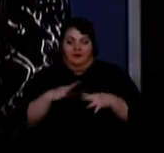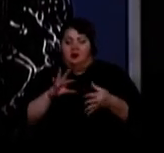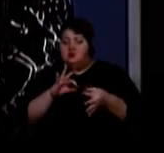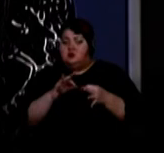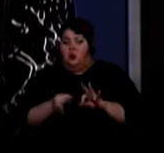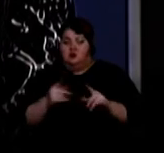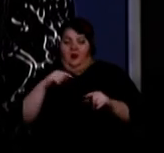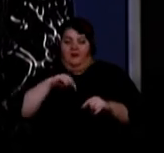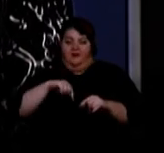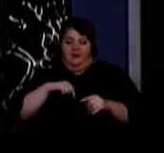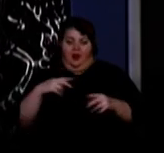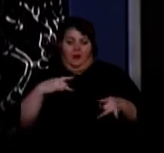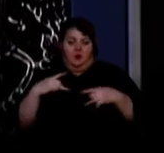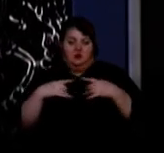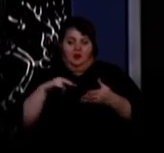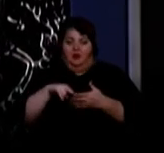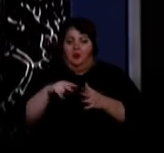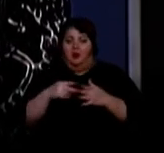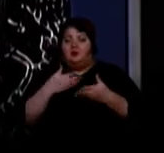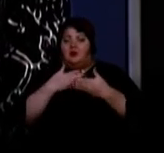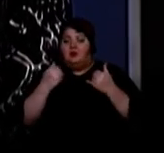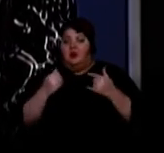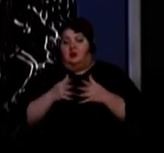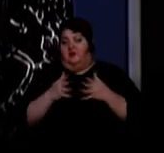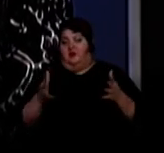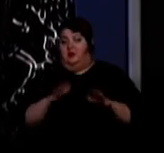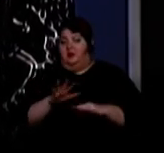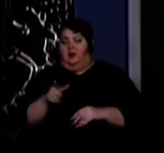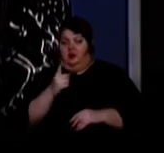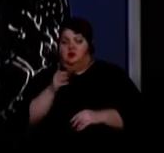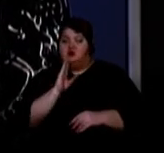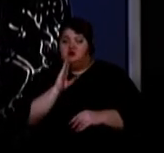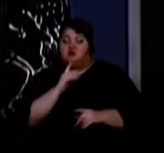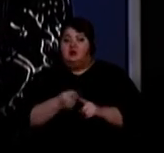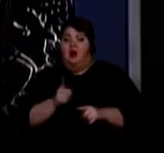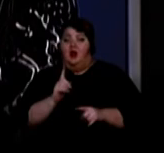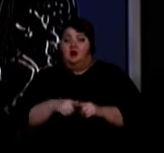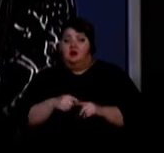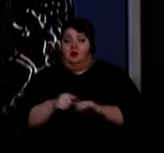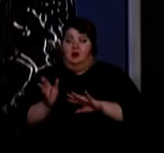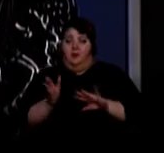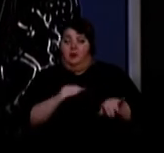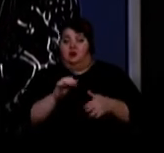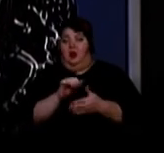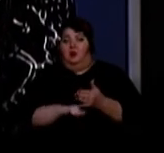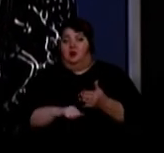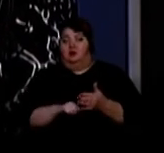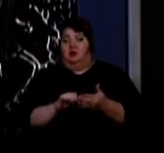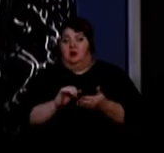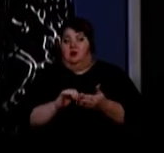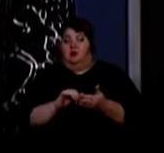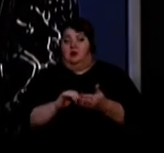в эмоциональном плане. Но, увы, нету в основном ни одной женщины, которой постабортный синдром не